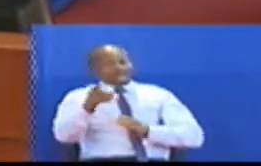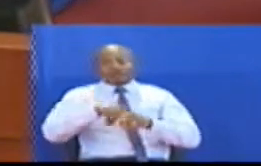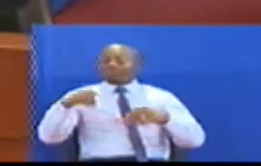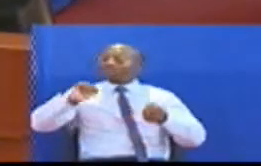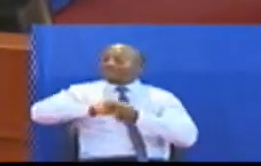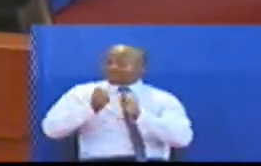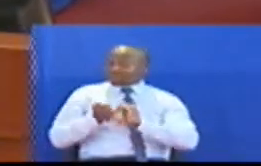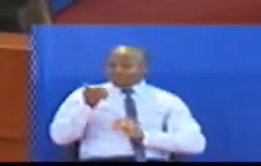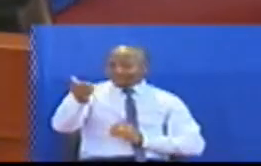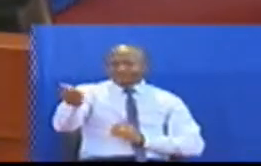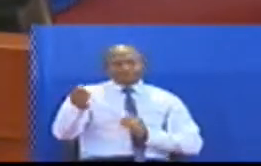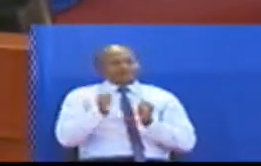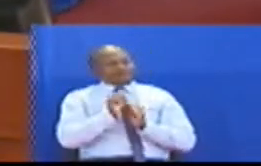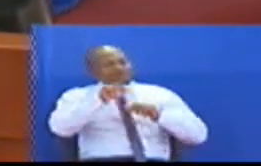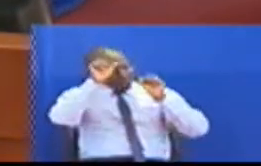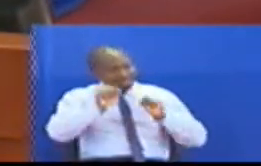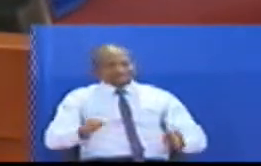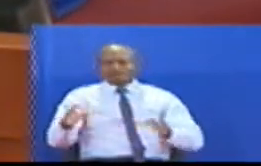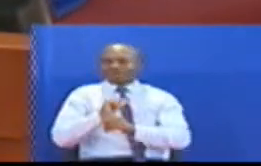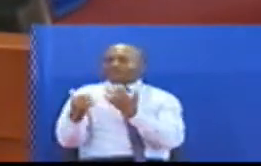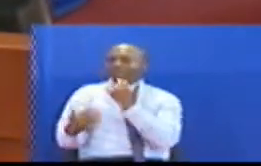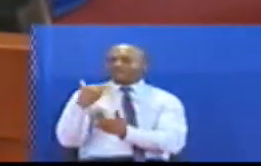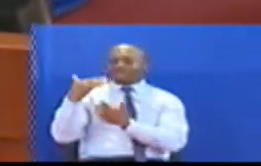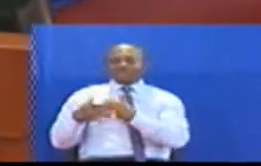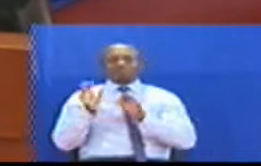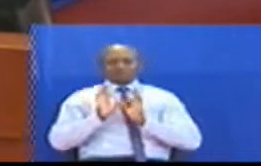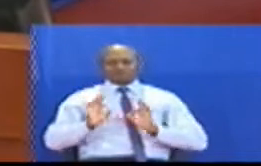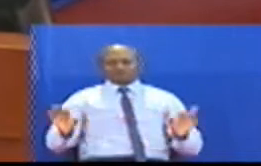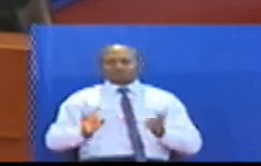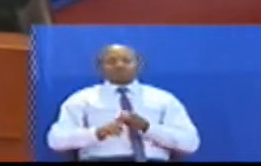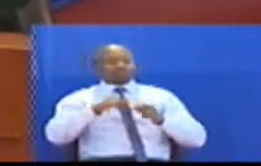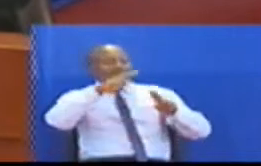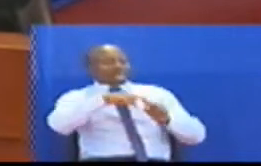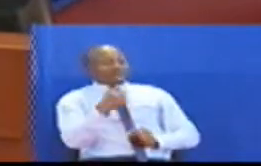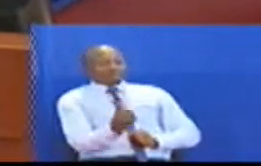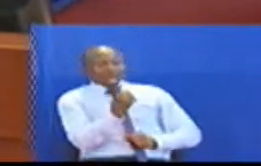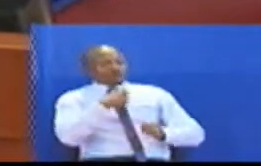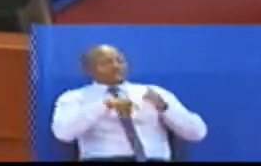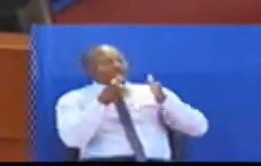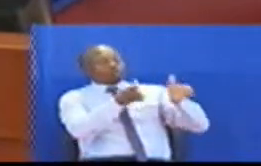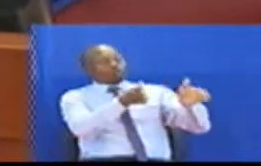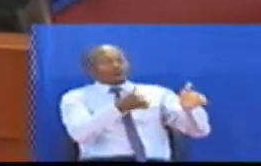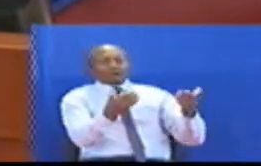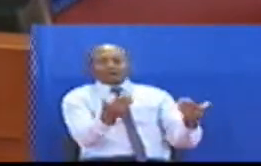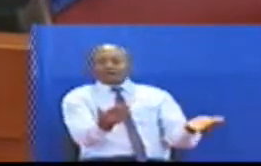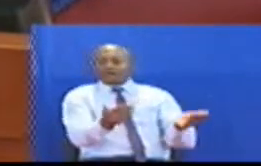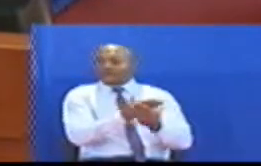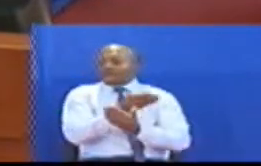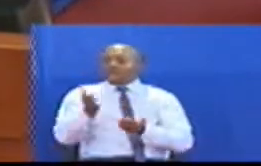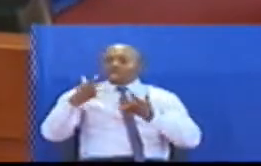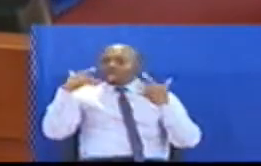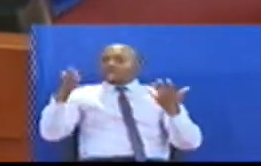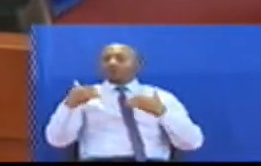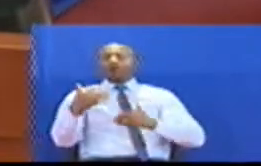shida. Mambo haya yanataka maelekezo mazuri. Unaweza kaa huko peke yako kwenye chumba unafanya hiyo, ndo umekosa hewa